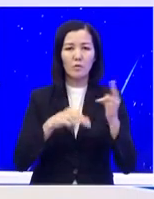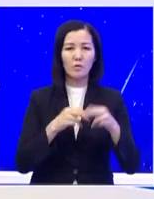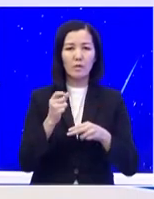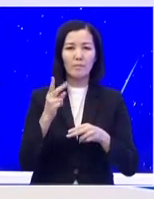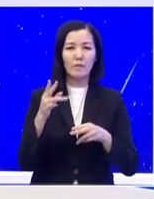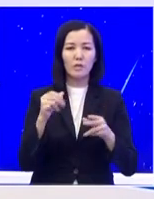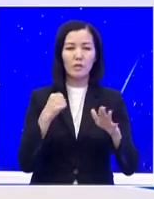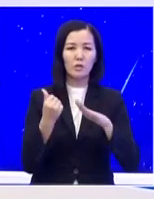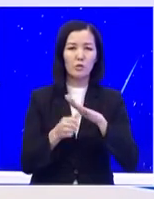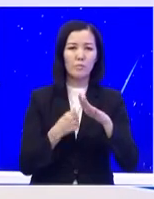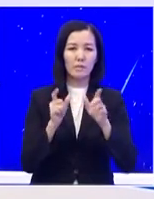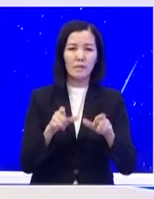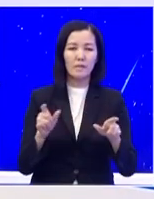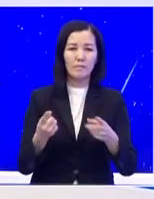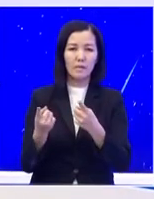бірнеше жұмыссыз тартылыпты.